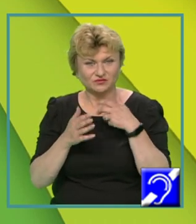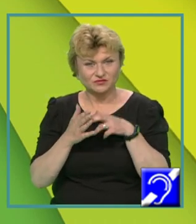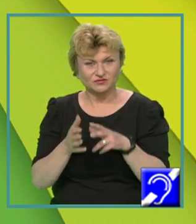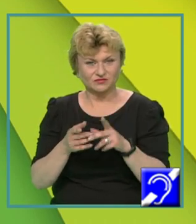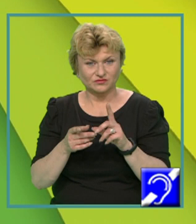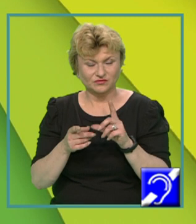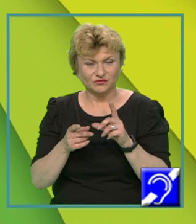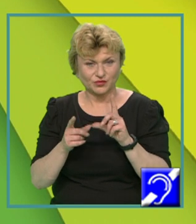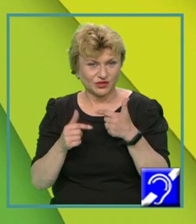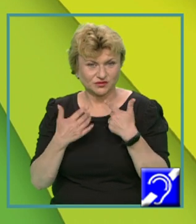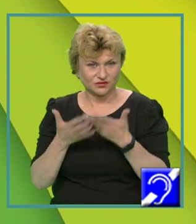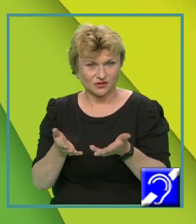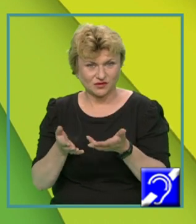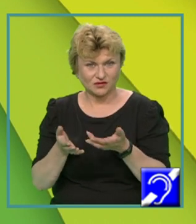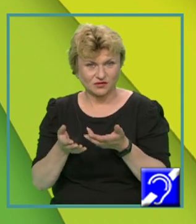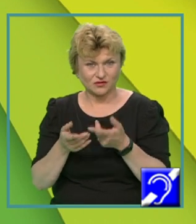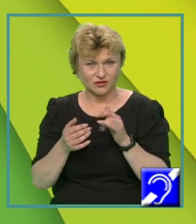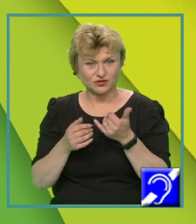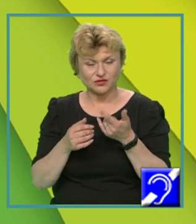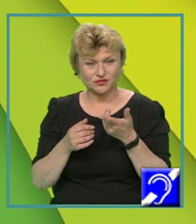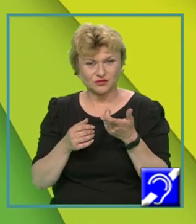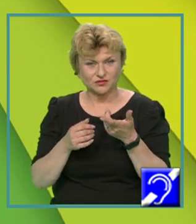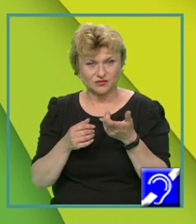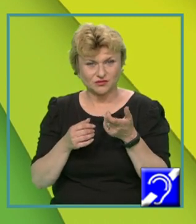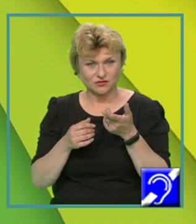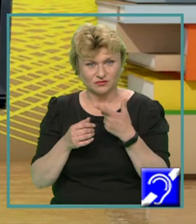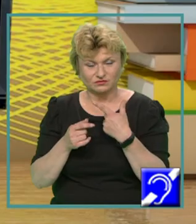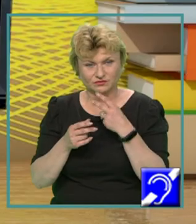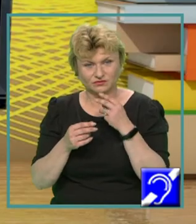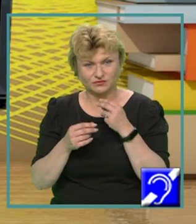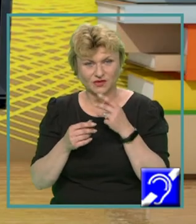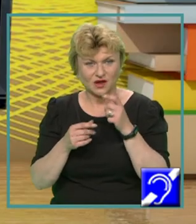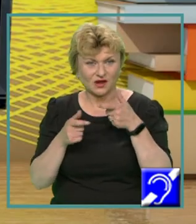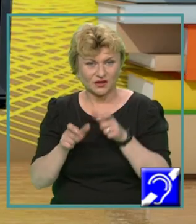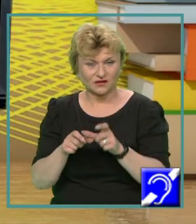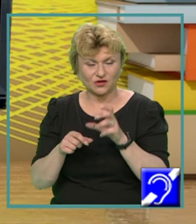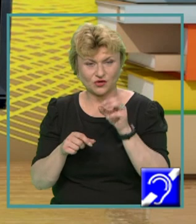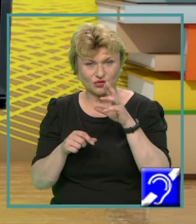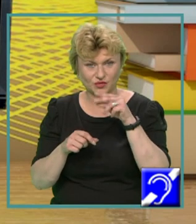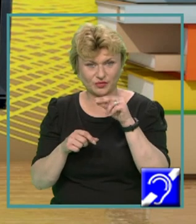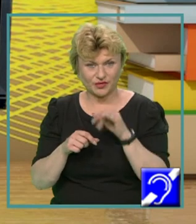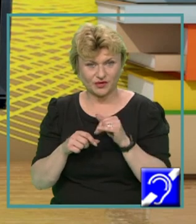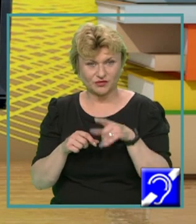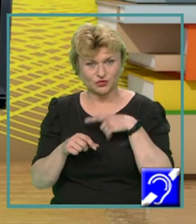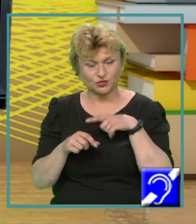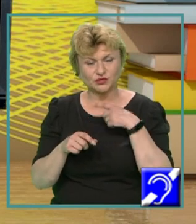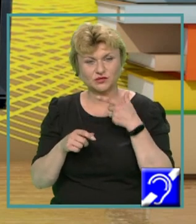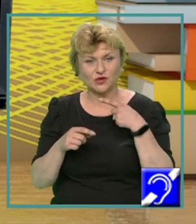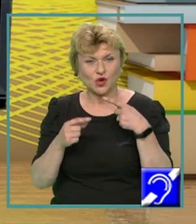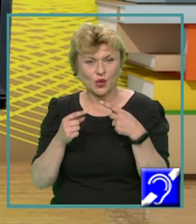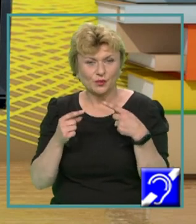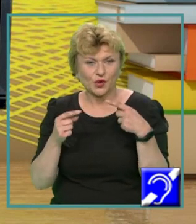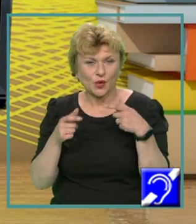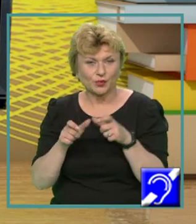poate dona? La cerință am pus cui poate dona AB? La AB. Anticorpii. Anticorpii sunt opuși. Dacă